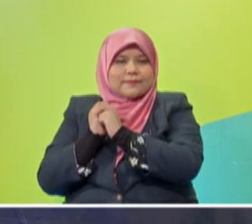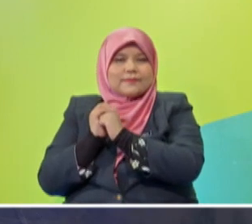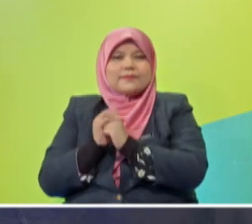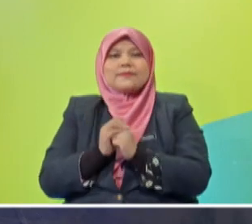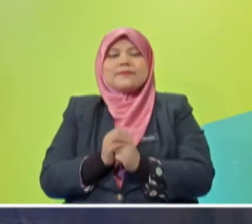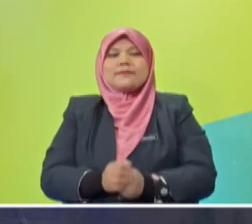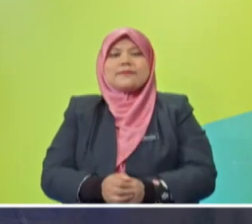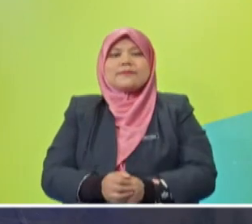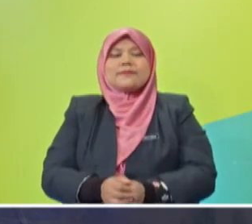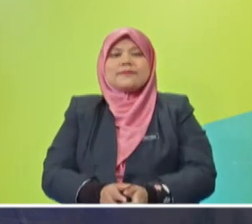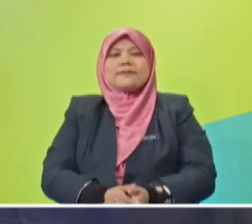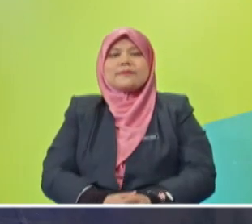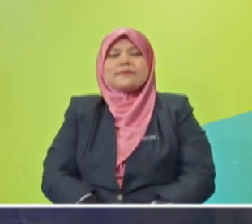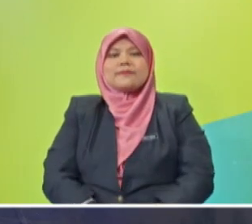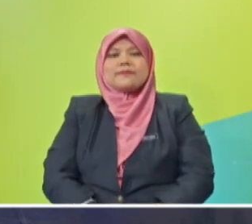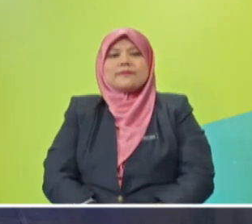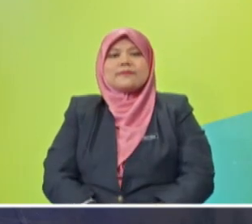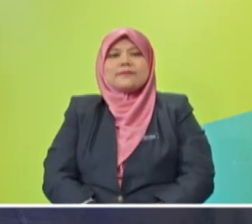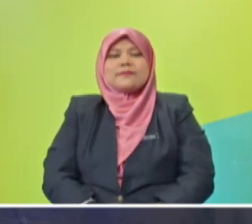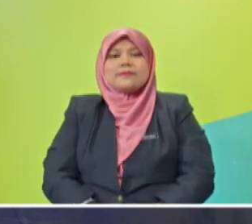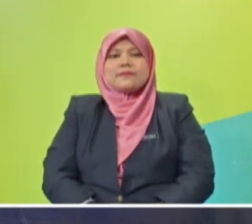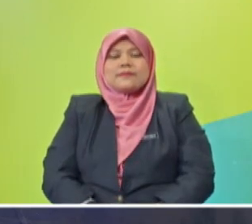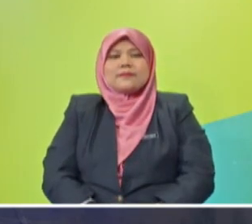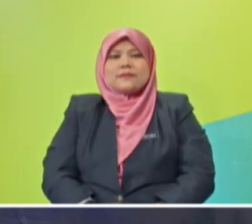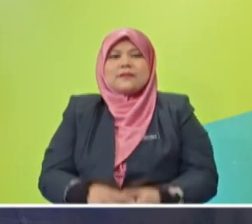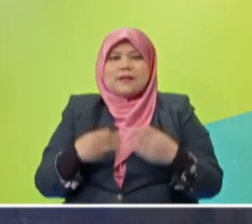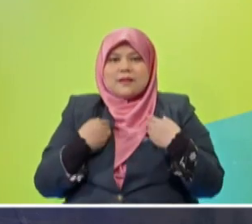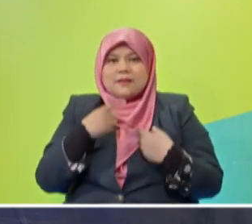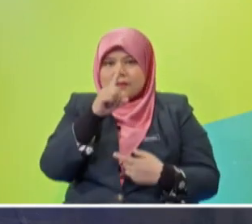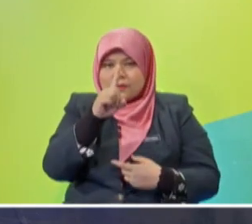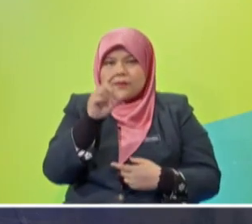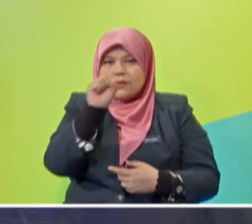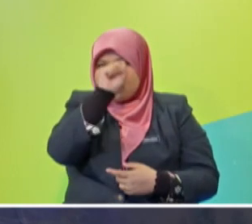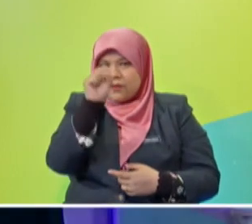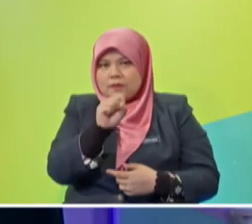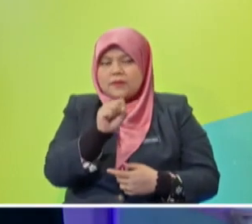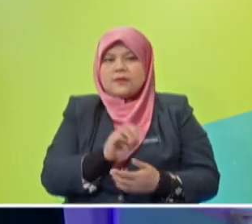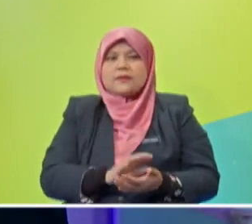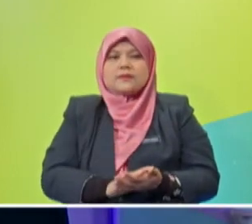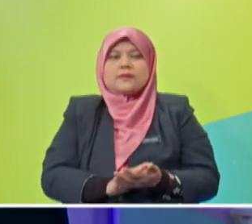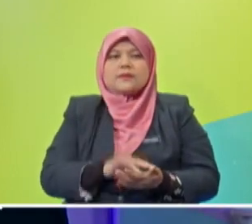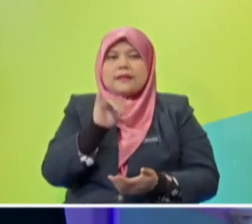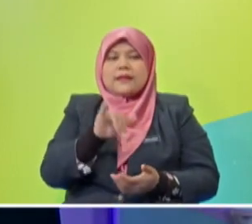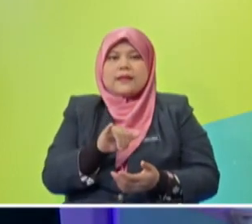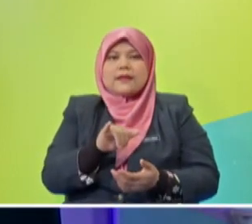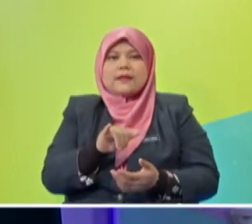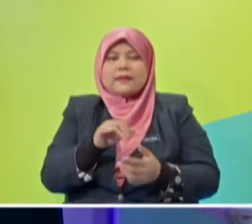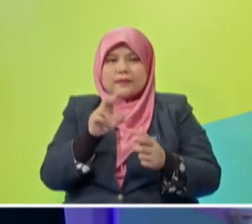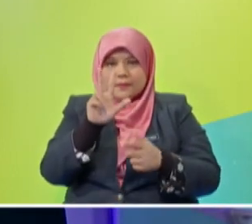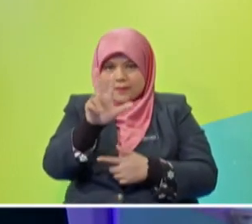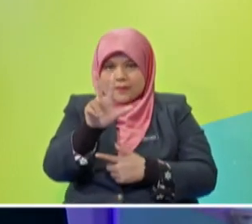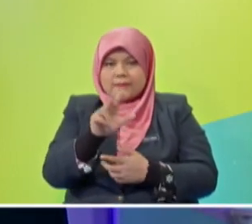untuk Amira. Betul. Okay. Ada tak lagi soalannya? Ada lagi satu soalan. Okey. Soalan yang terakhir. Ini contoh